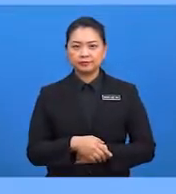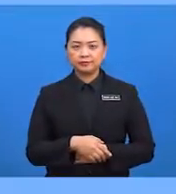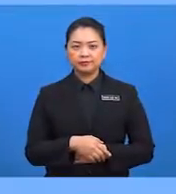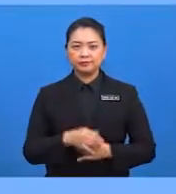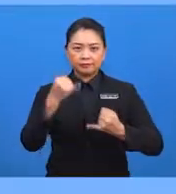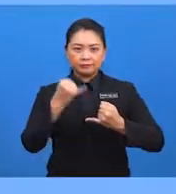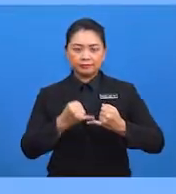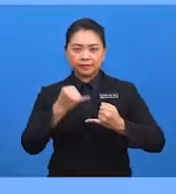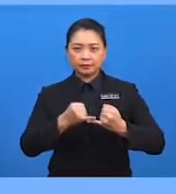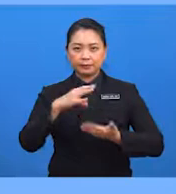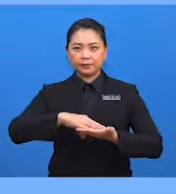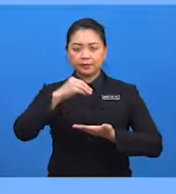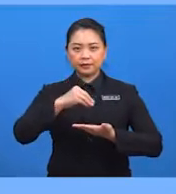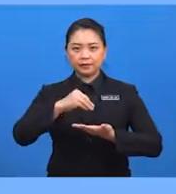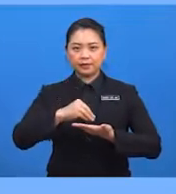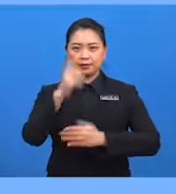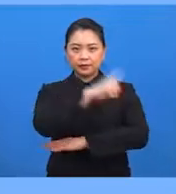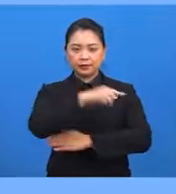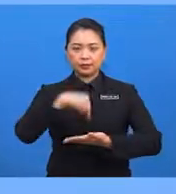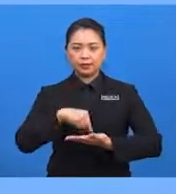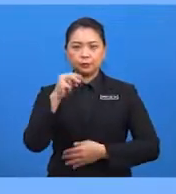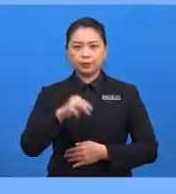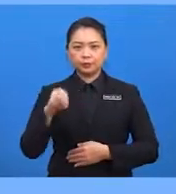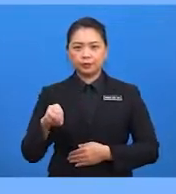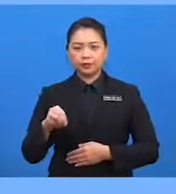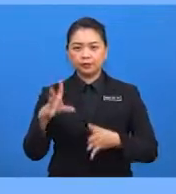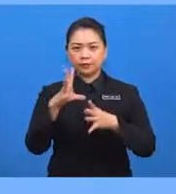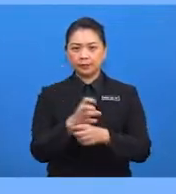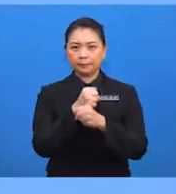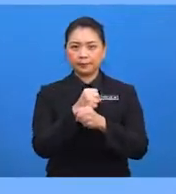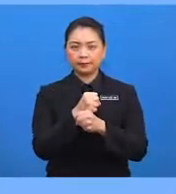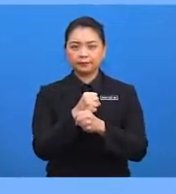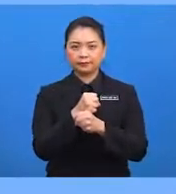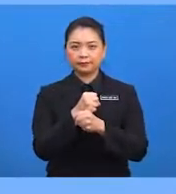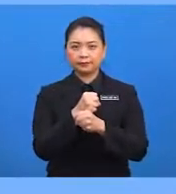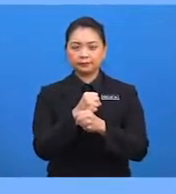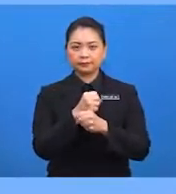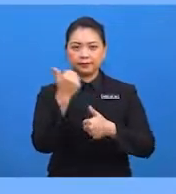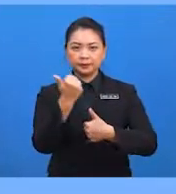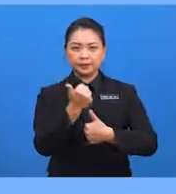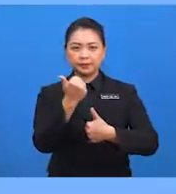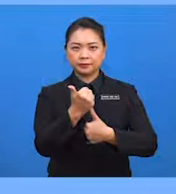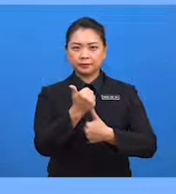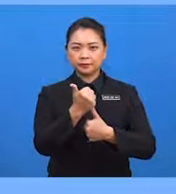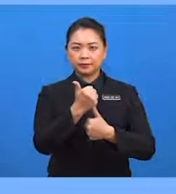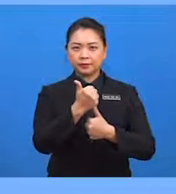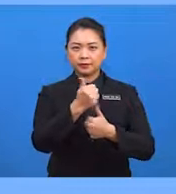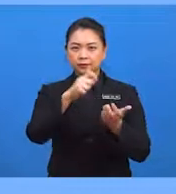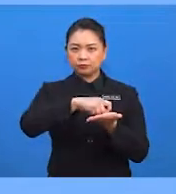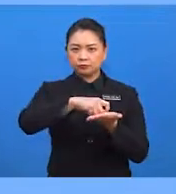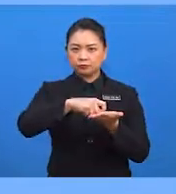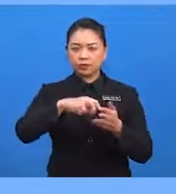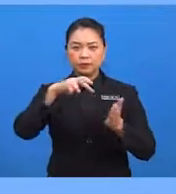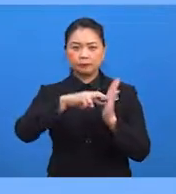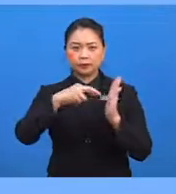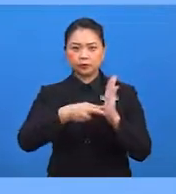Di akhir pembelajaran ini, murid-murid dapat pertama, menyatakan